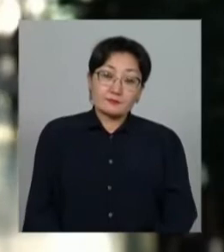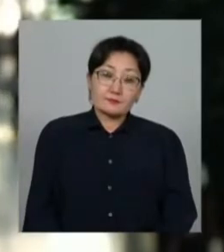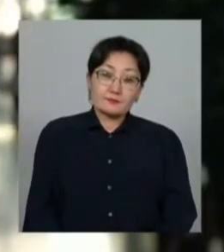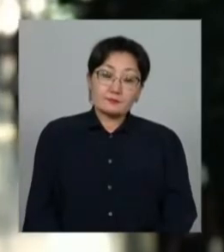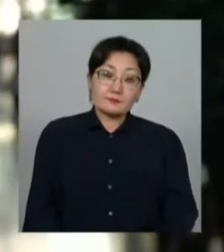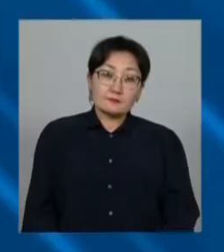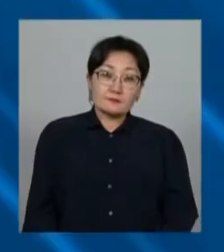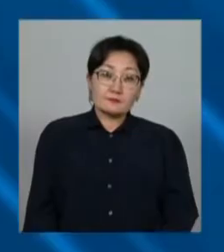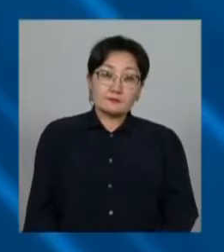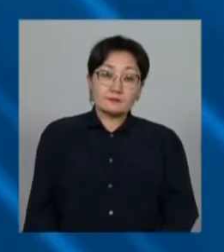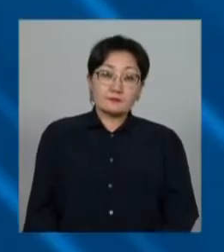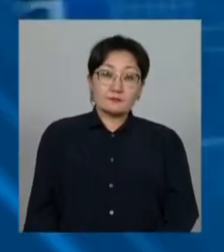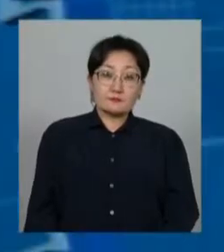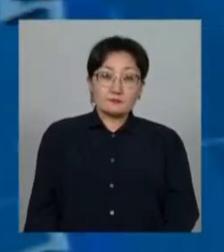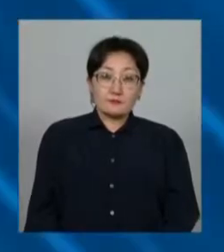Нур-Султан.